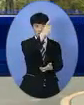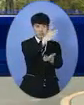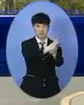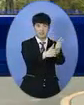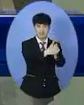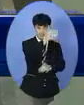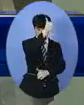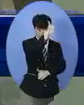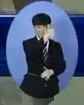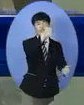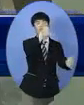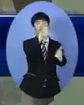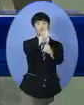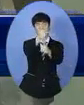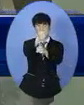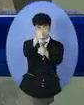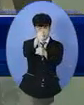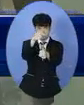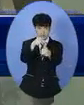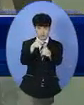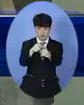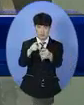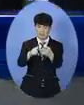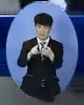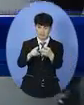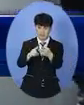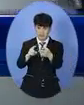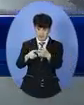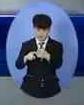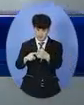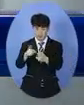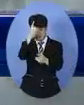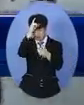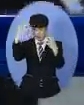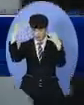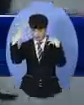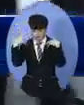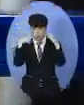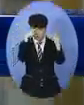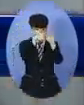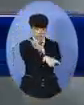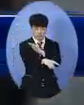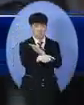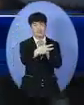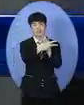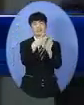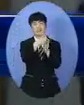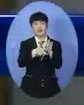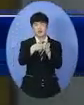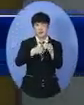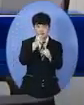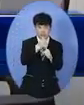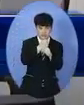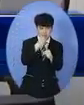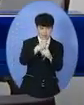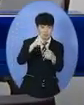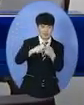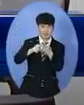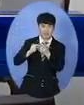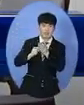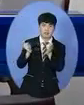시장군수협력체 대표 구본영 시장과 부대표인 임광원 울진군수는 지난 16일 국토교통부를 방문해